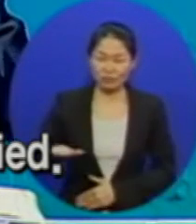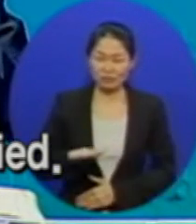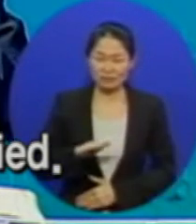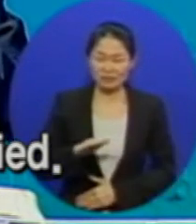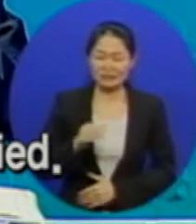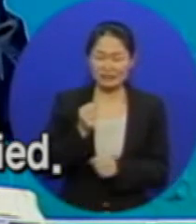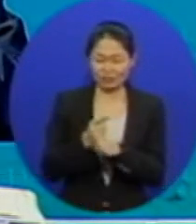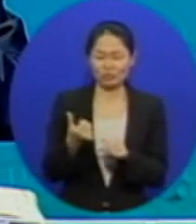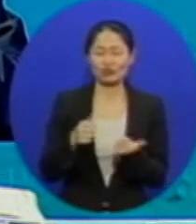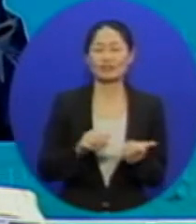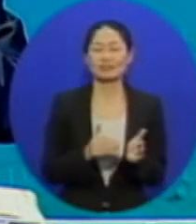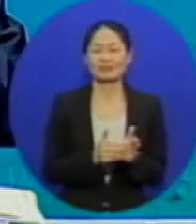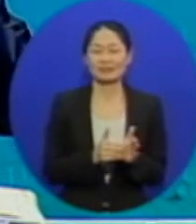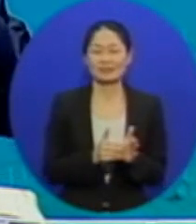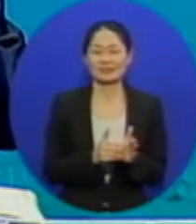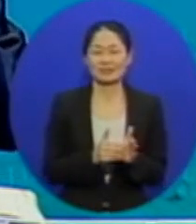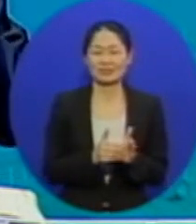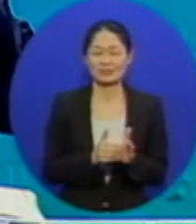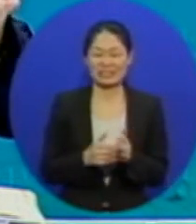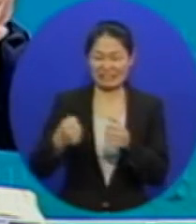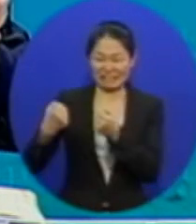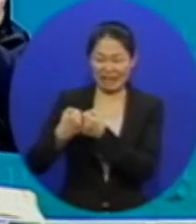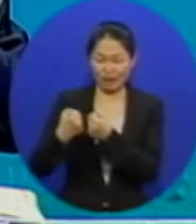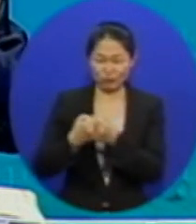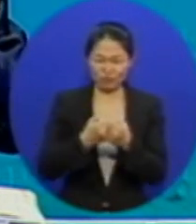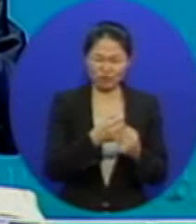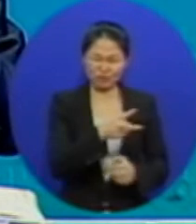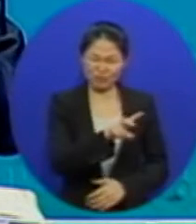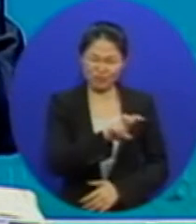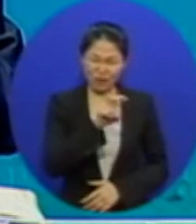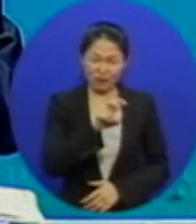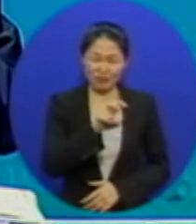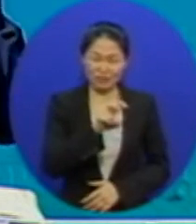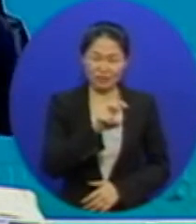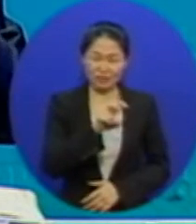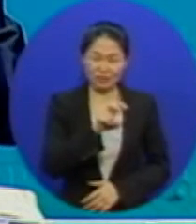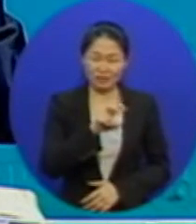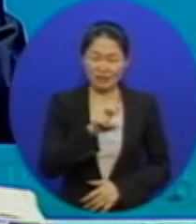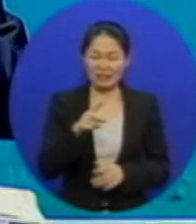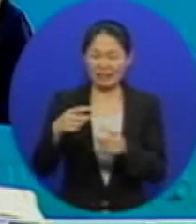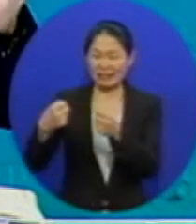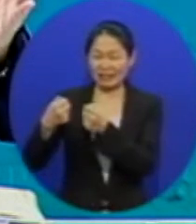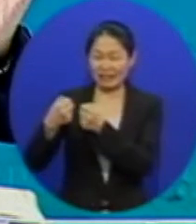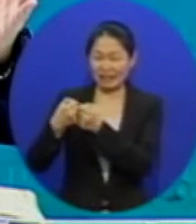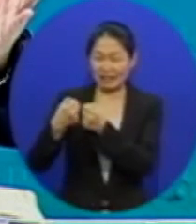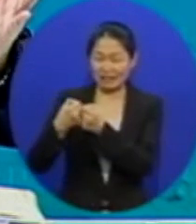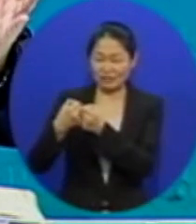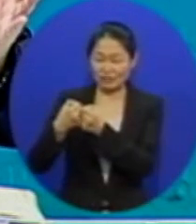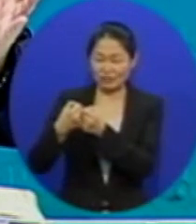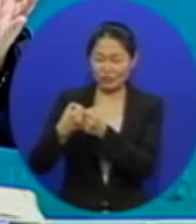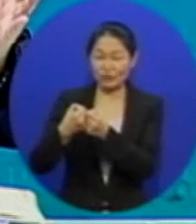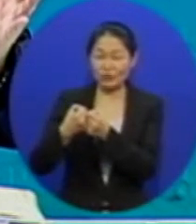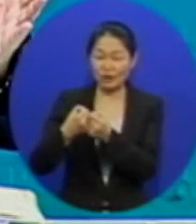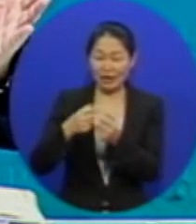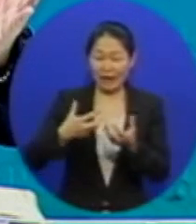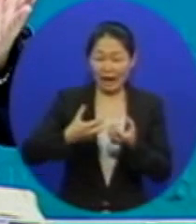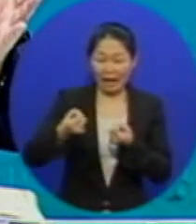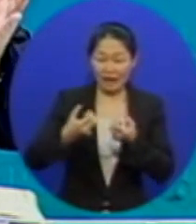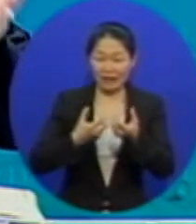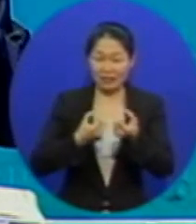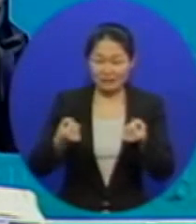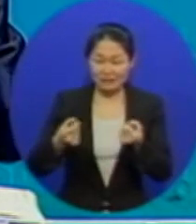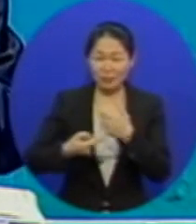거에요 싸우고 미워하고 다투고 갈라지는 그런